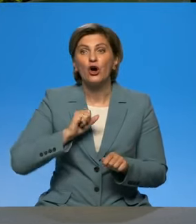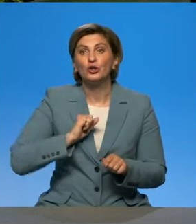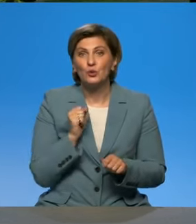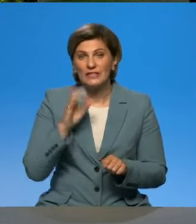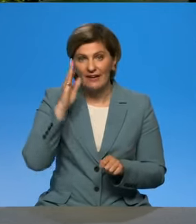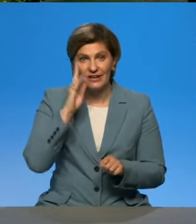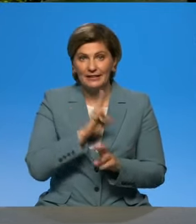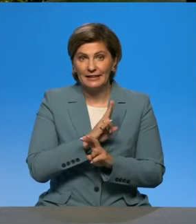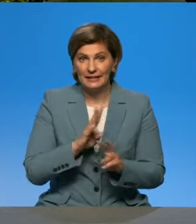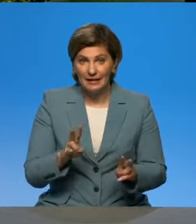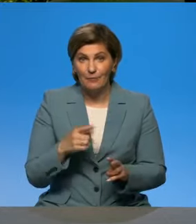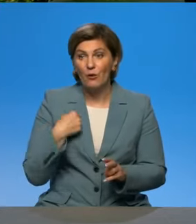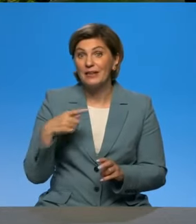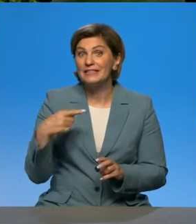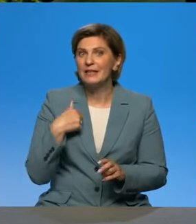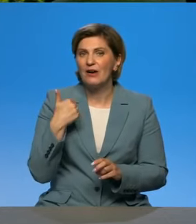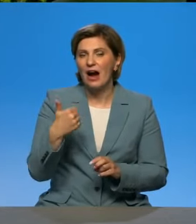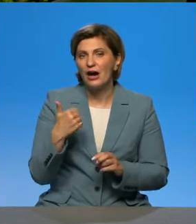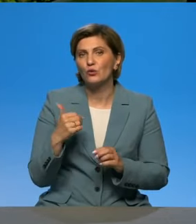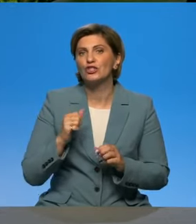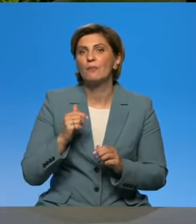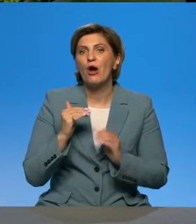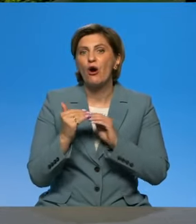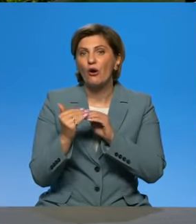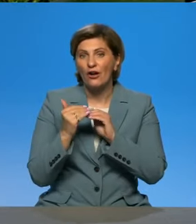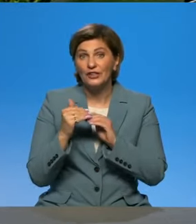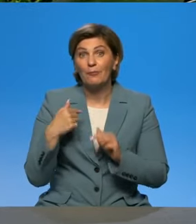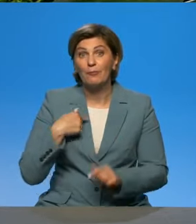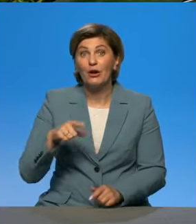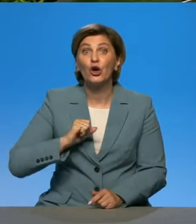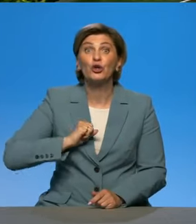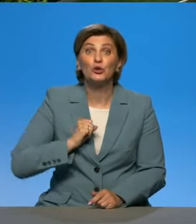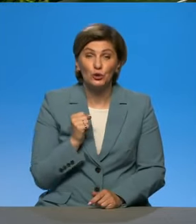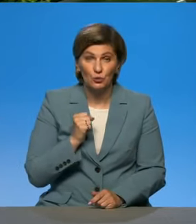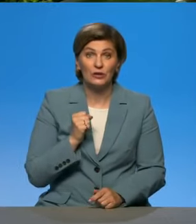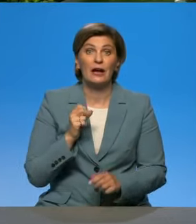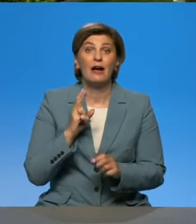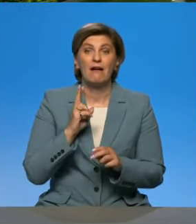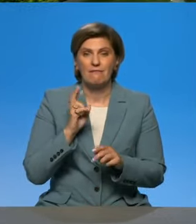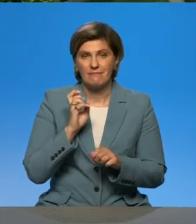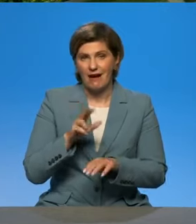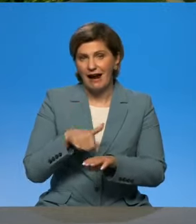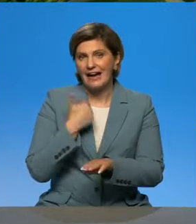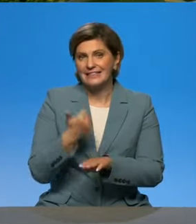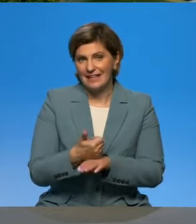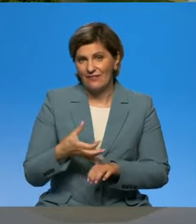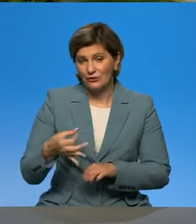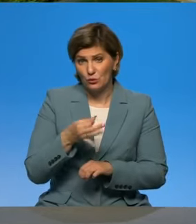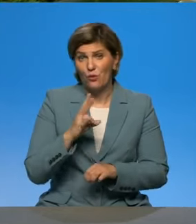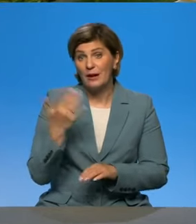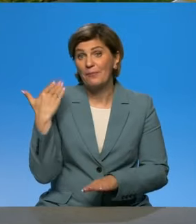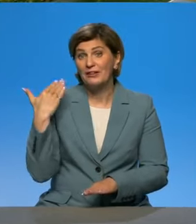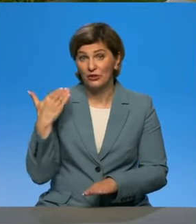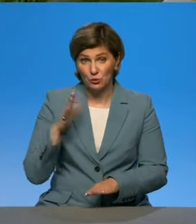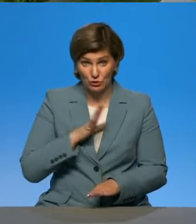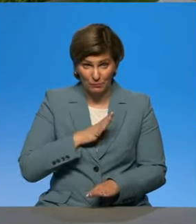ним не просто в хорошем контакте, большие друзья, равно как и с основателем государства, и с предыдущим премьер-министром. И после вот моих научных